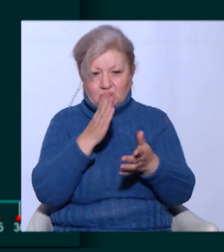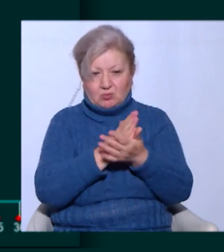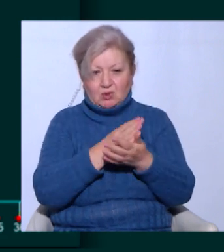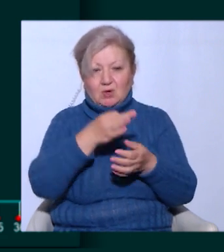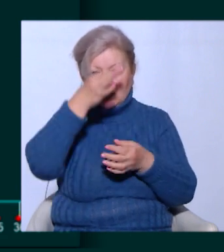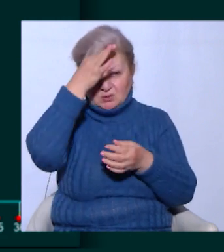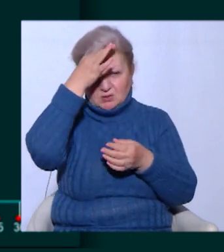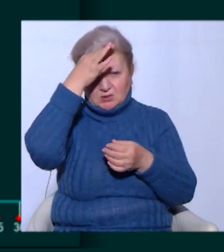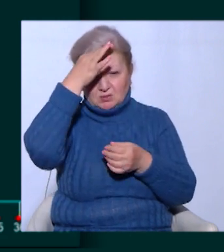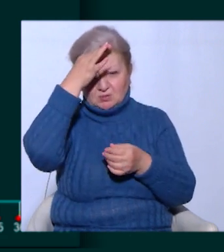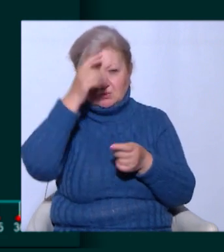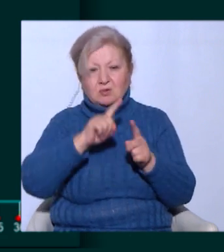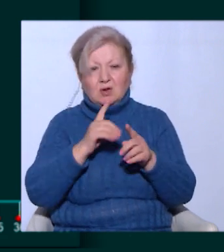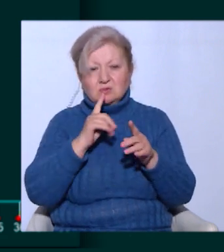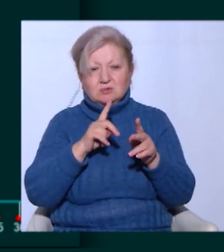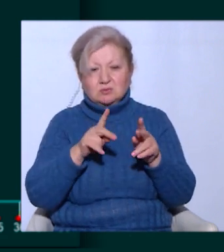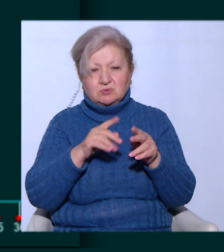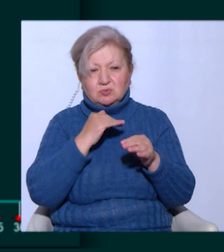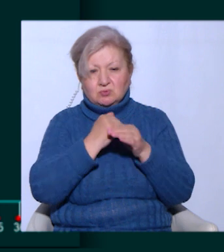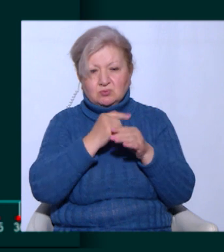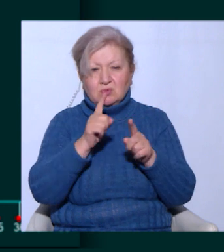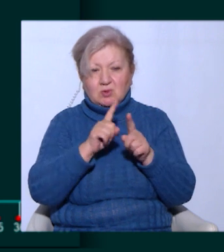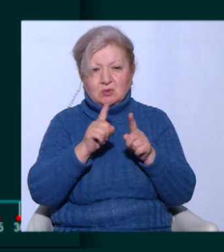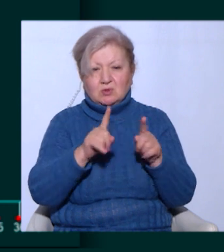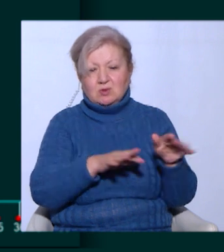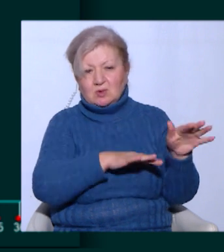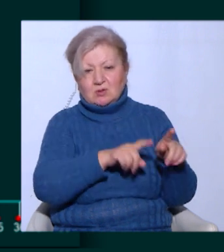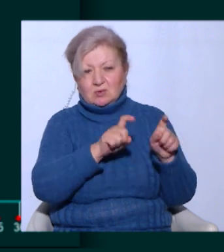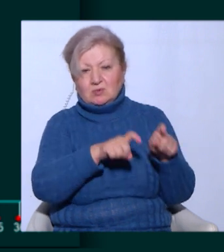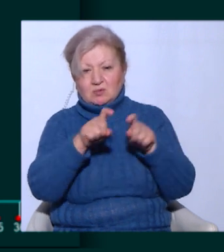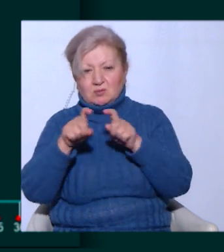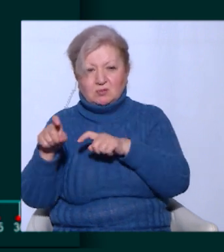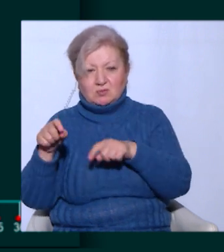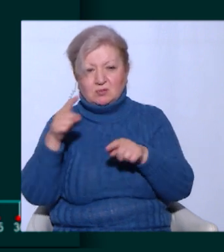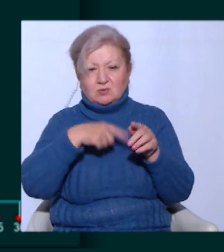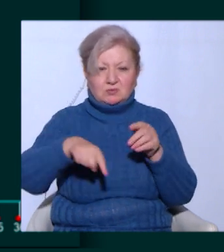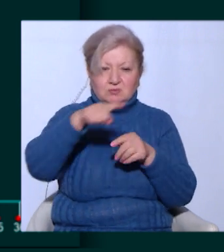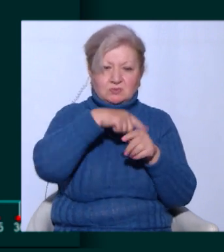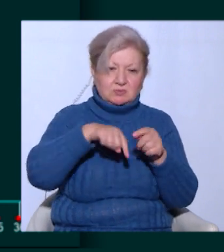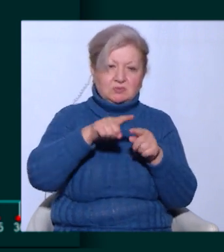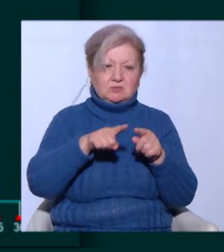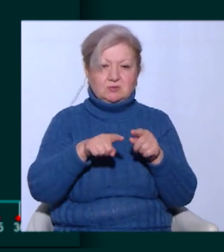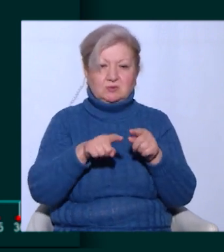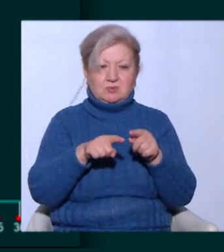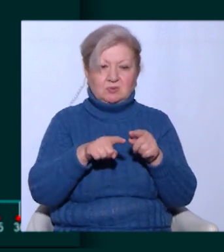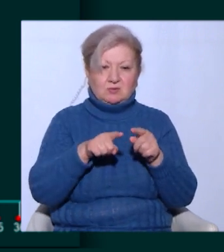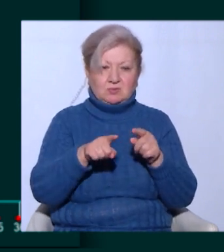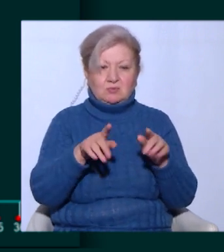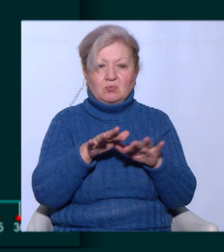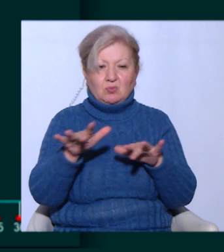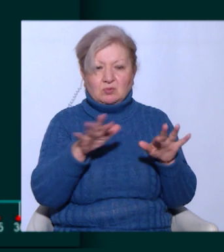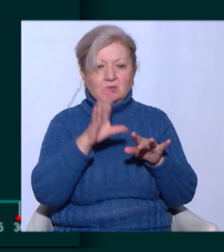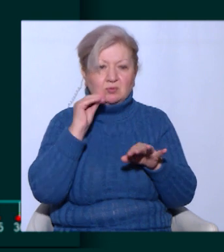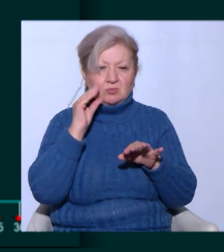სიჩქარე. გავიხსენოთ, რას უდრის გადაადგილება თანაბარი წფივი